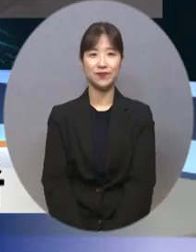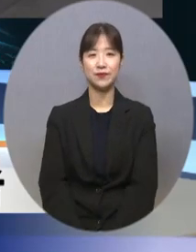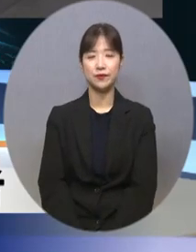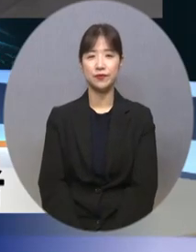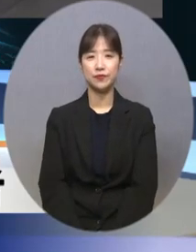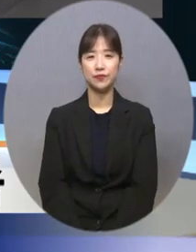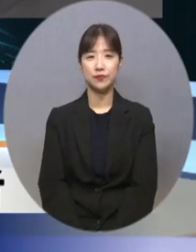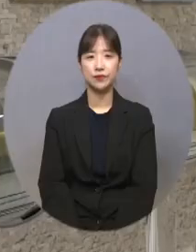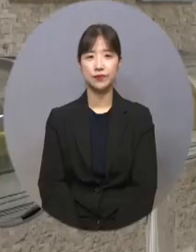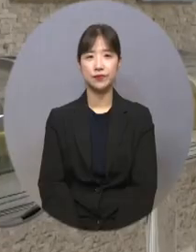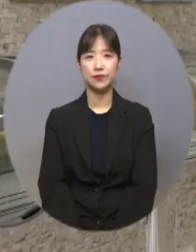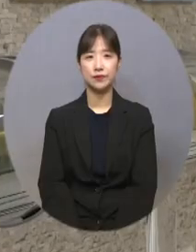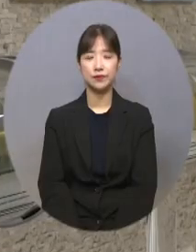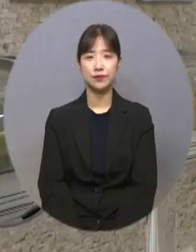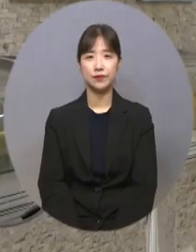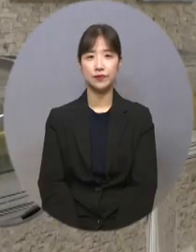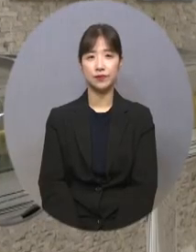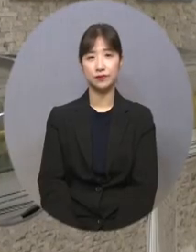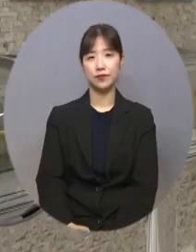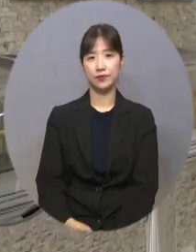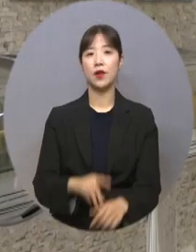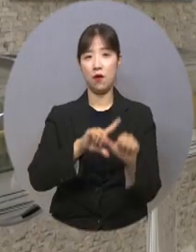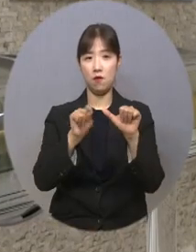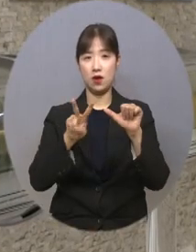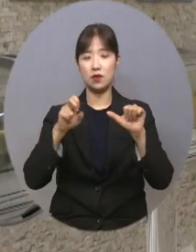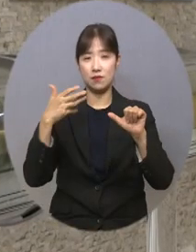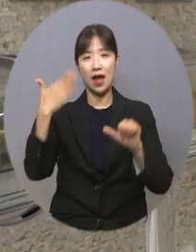기자입니다. 지난 28일